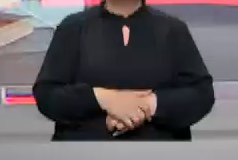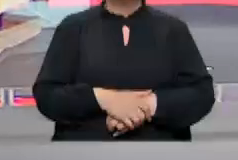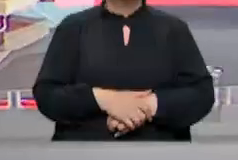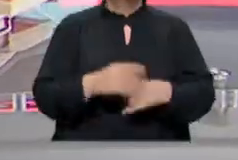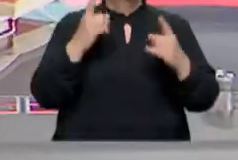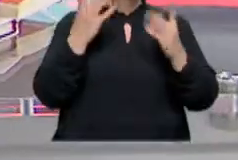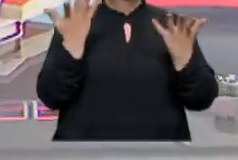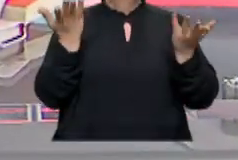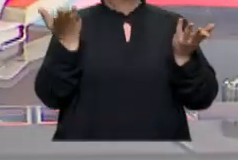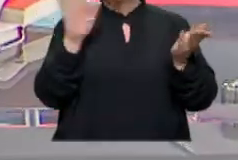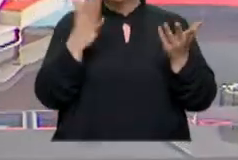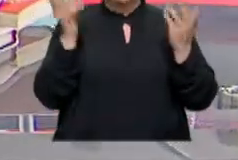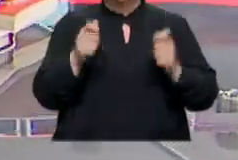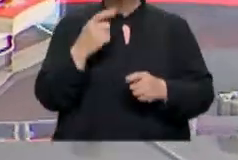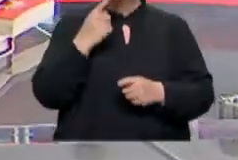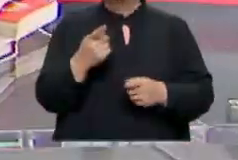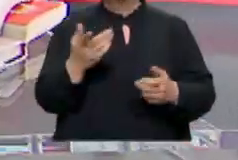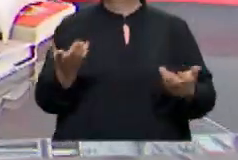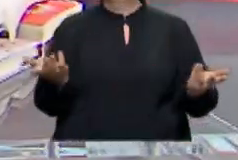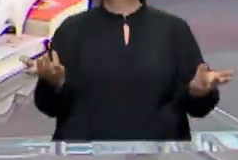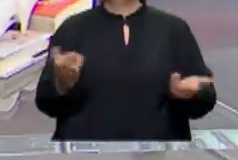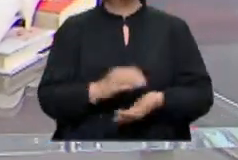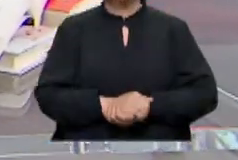Allah'ım bir de ne yapalım başka diyor ya. Bu, yani